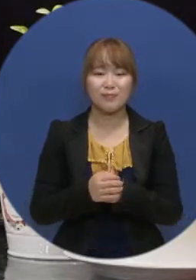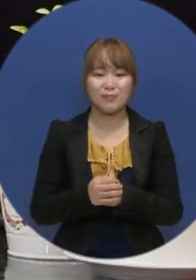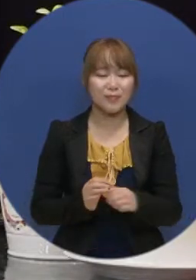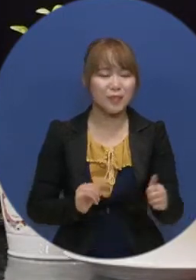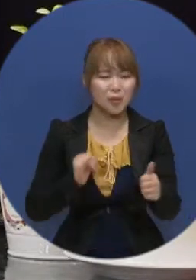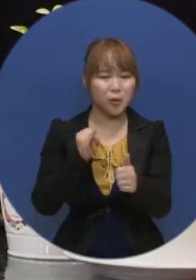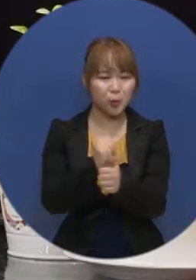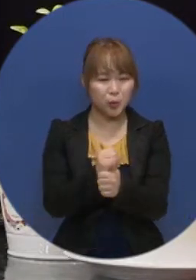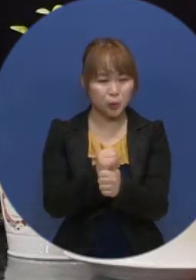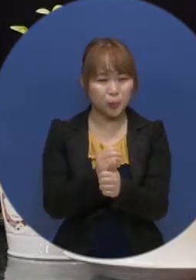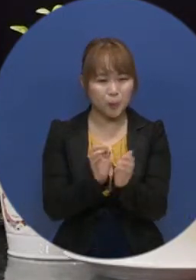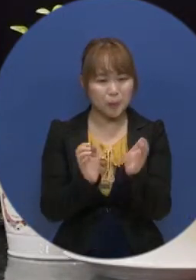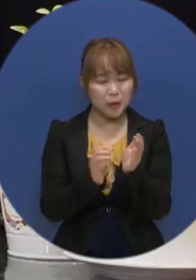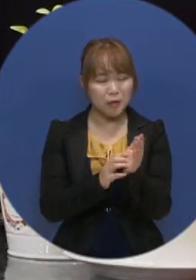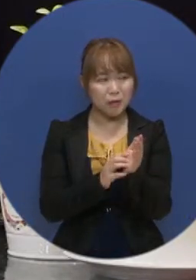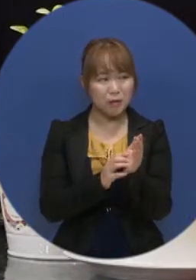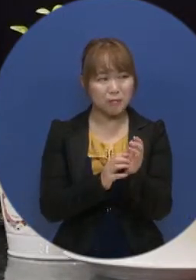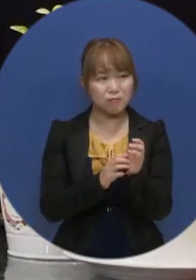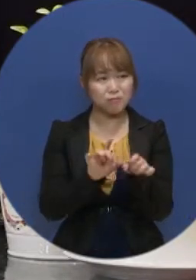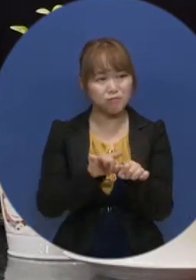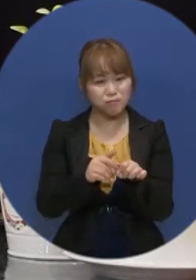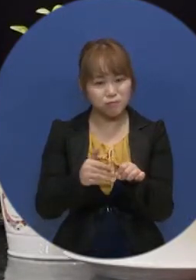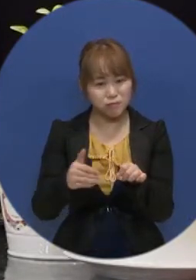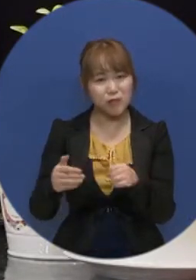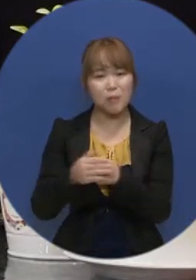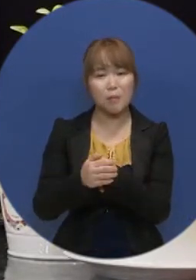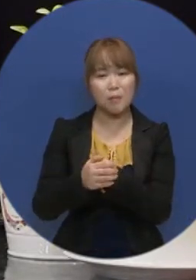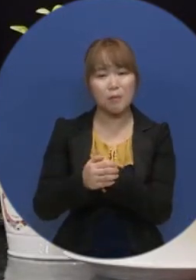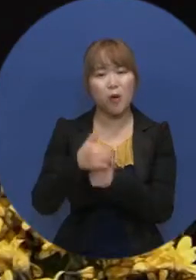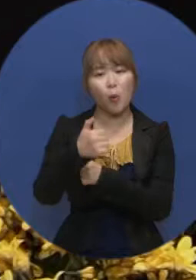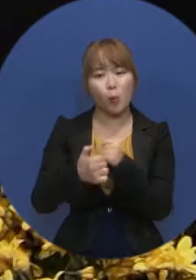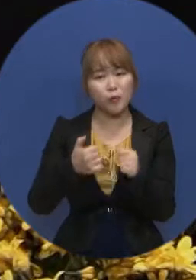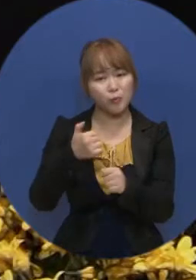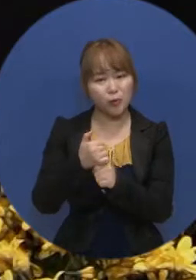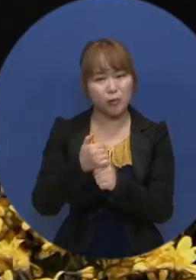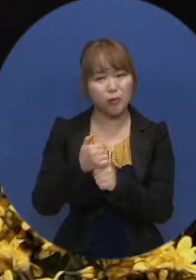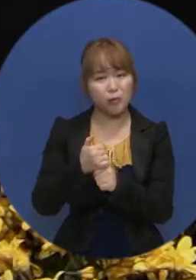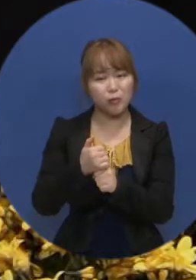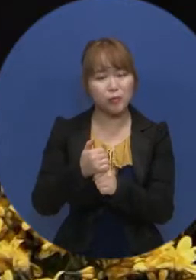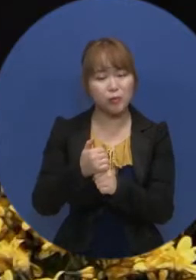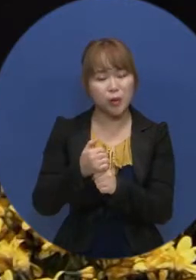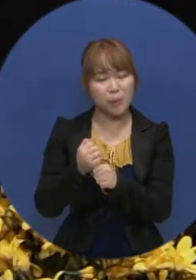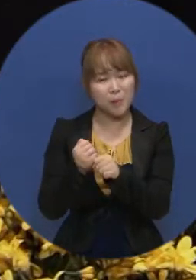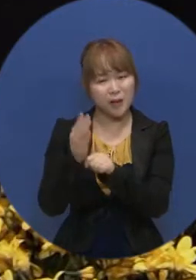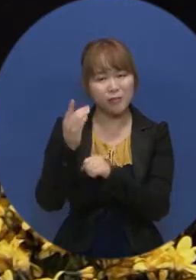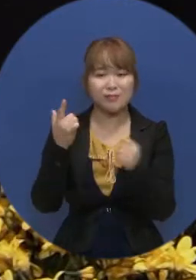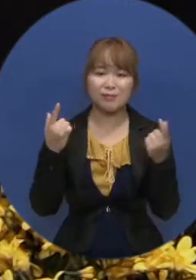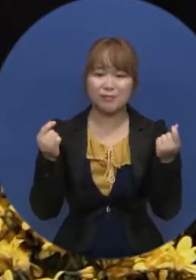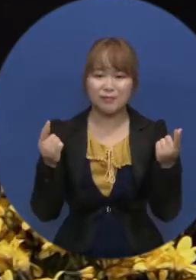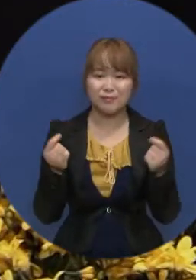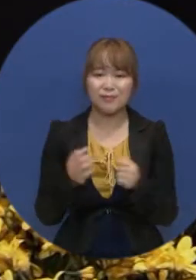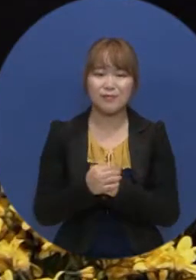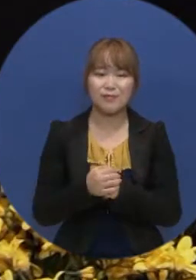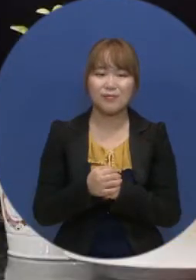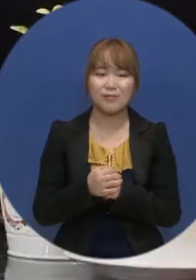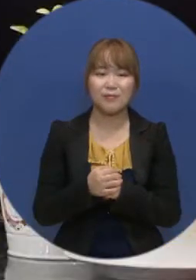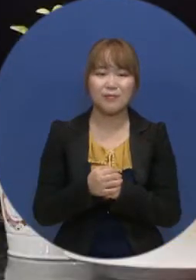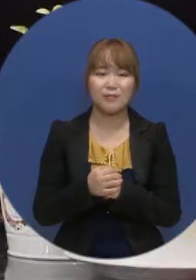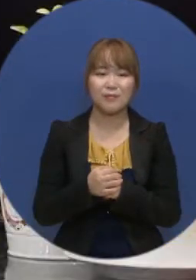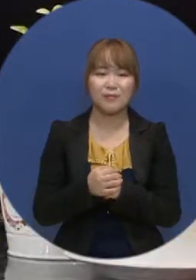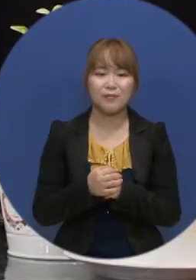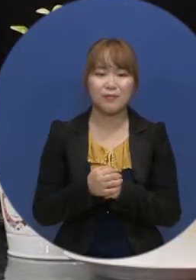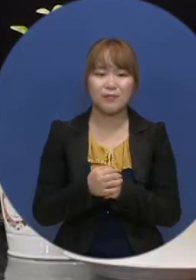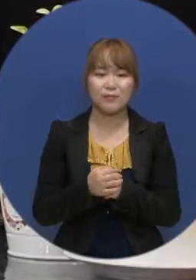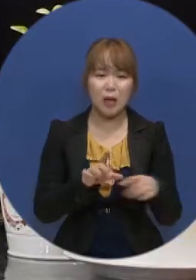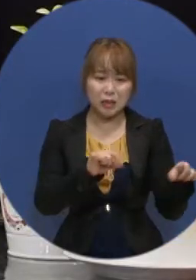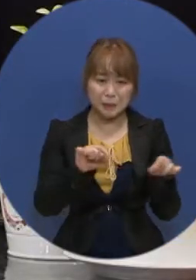결혼한 지가 벌써 한 50년 네, 넘었죠. 50년이요? 네, 넘었는데.